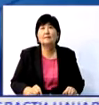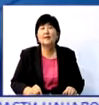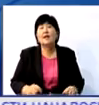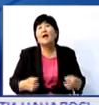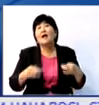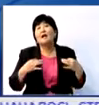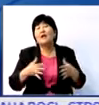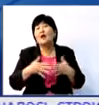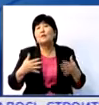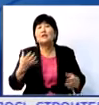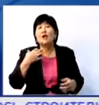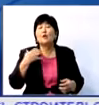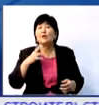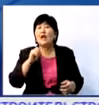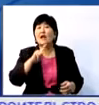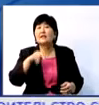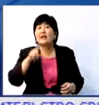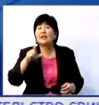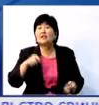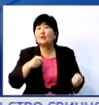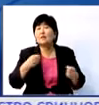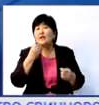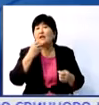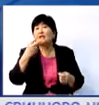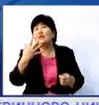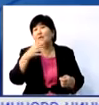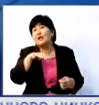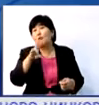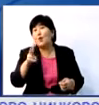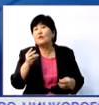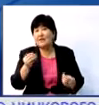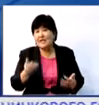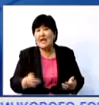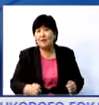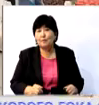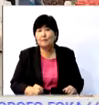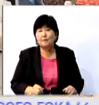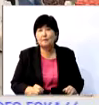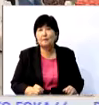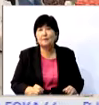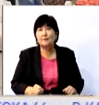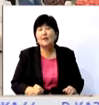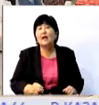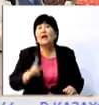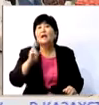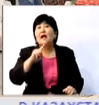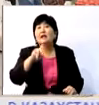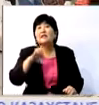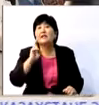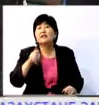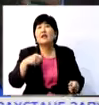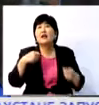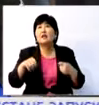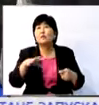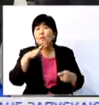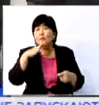На праздник изобилия в Кызылорду кызылинцы привезли продукцию на 25 миллионов тенге. На Казалинской ярмарке негде